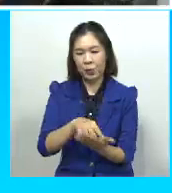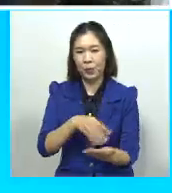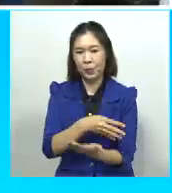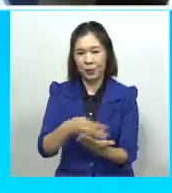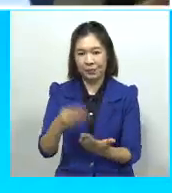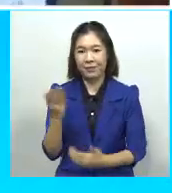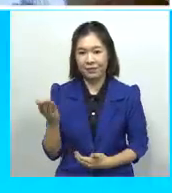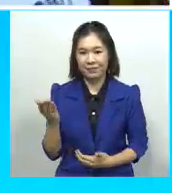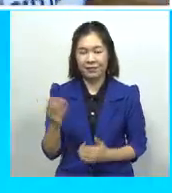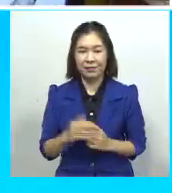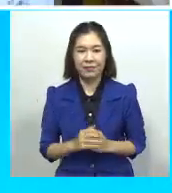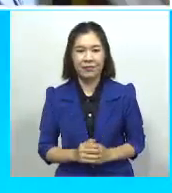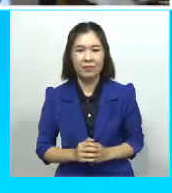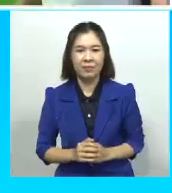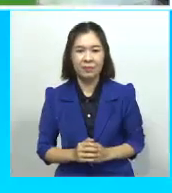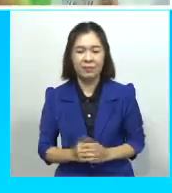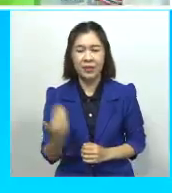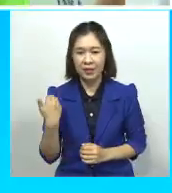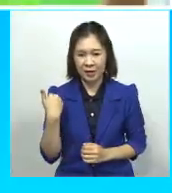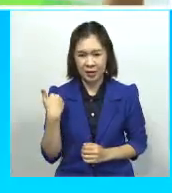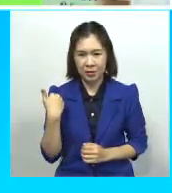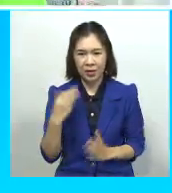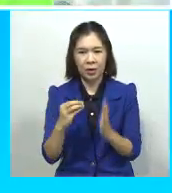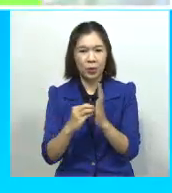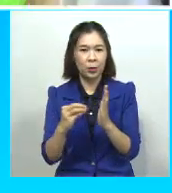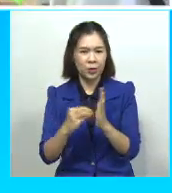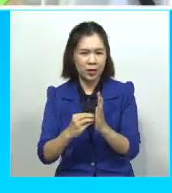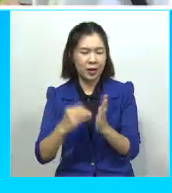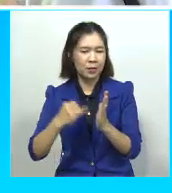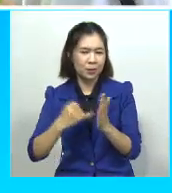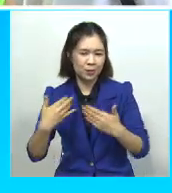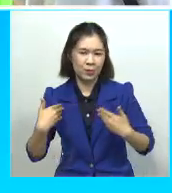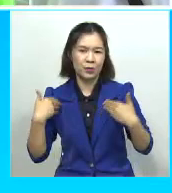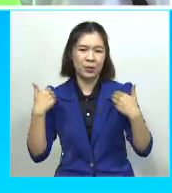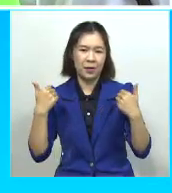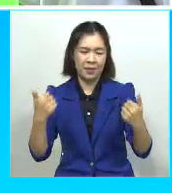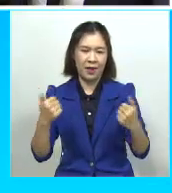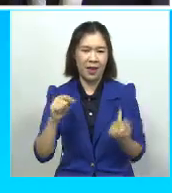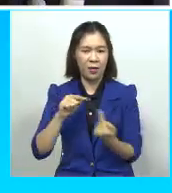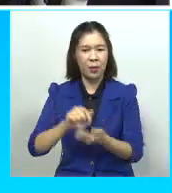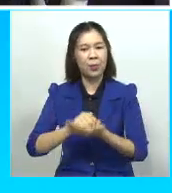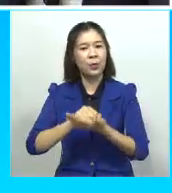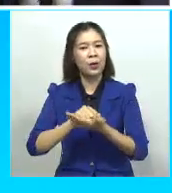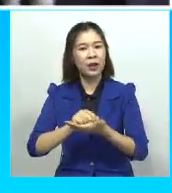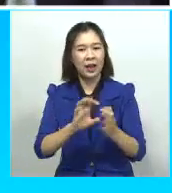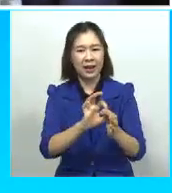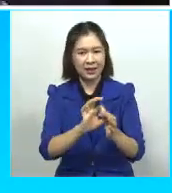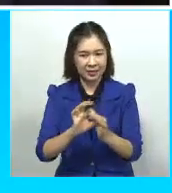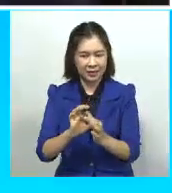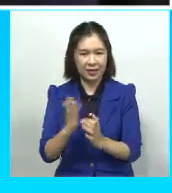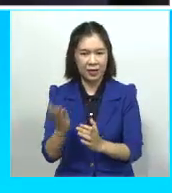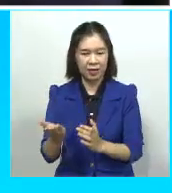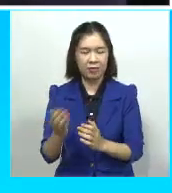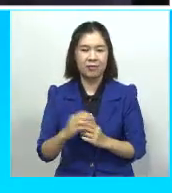ของพรรคภูมิใจไทยกันบ้างค่ะที่นี่เขามีสโลแกนกรุงเทพสะดวกสบายเน้นการให้บริการเกี่ยวกับ